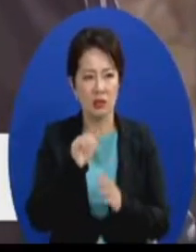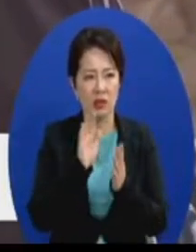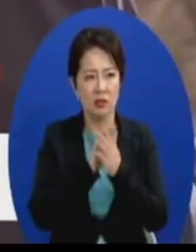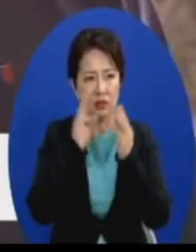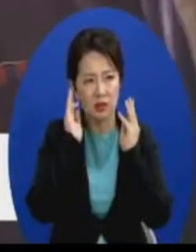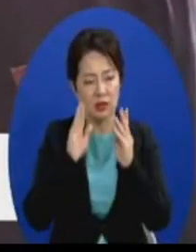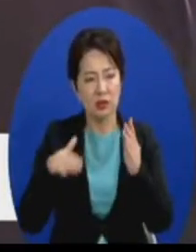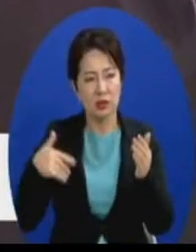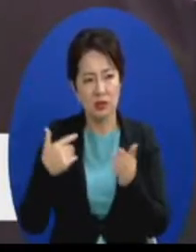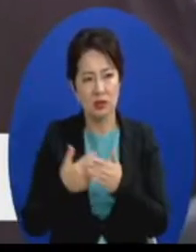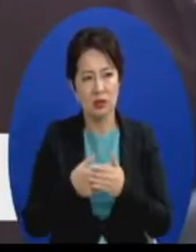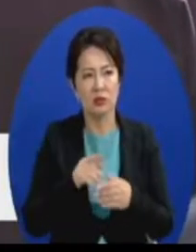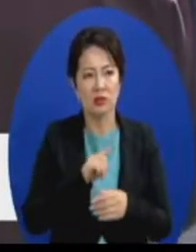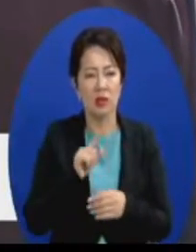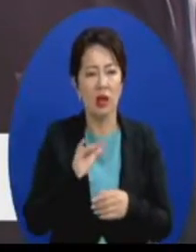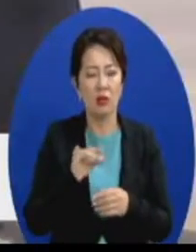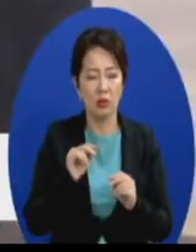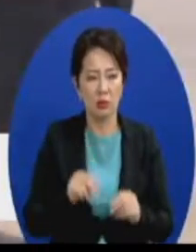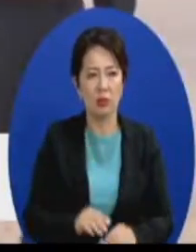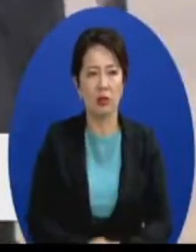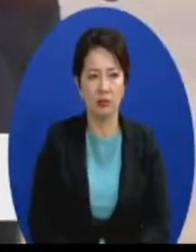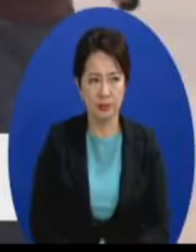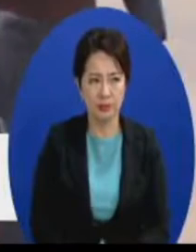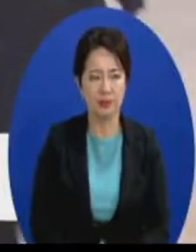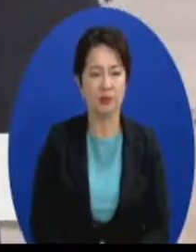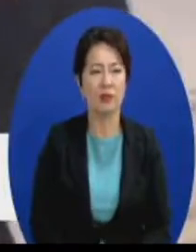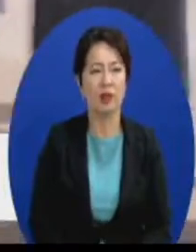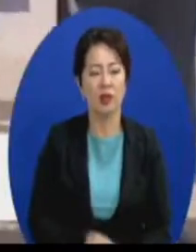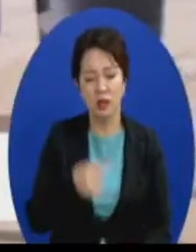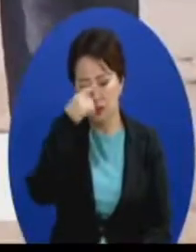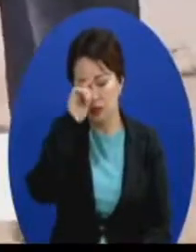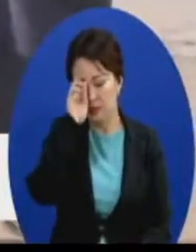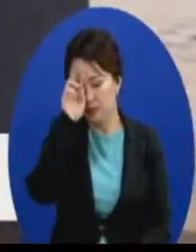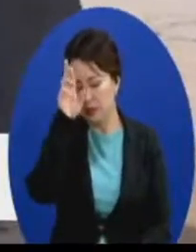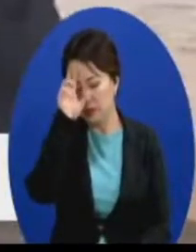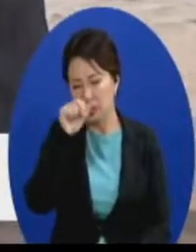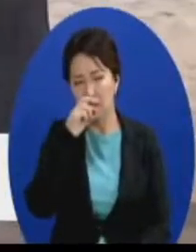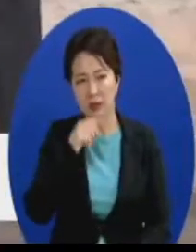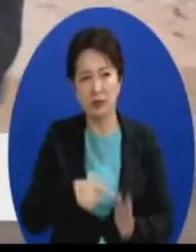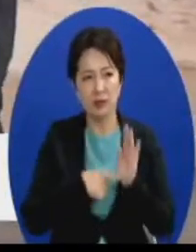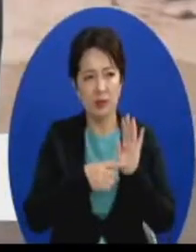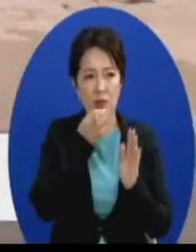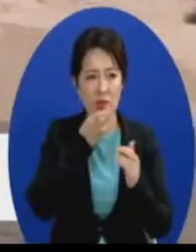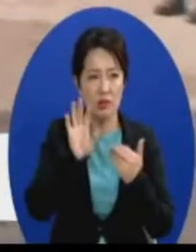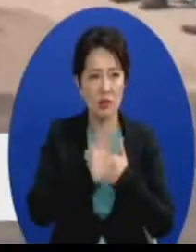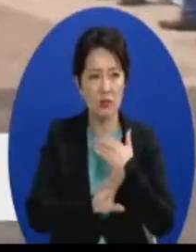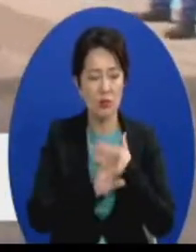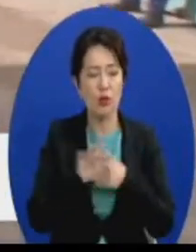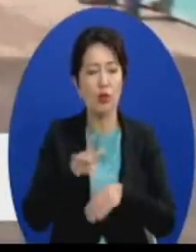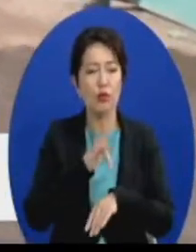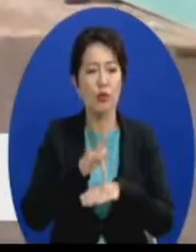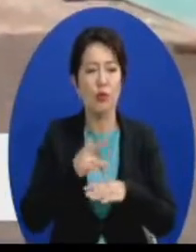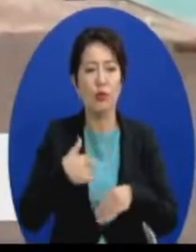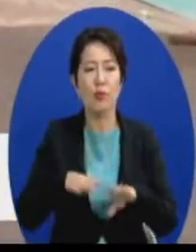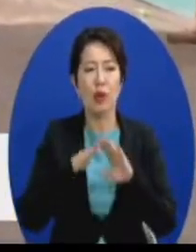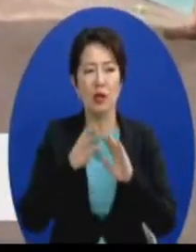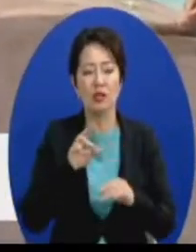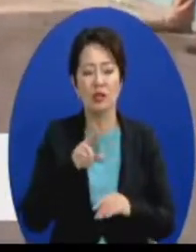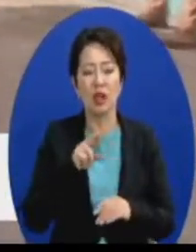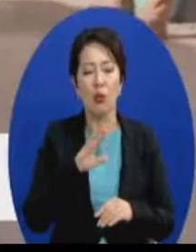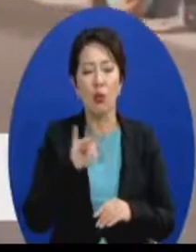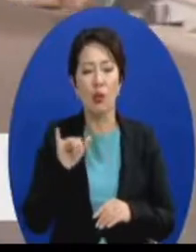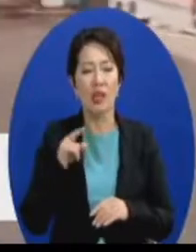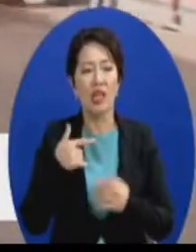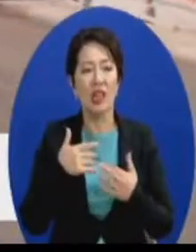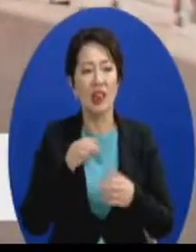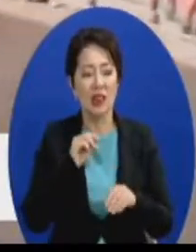давхар шийдэд явбал бас нэг тодорхой загвар байна. 2.1 Эрүүл мэндийн яамнаас хөдөө орон нутагт ийм урьдчилан сэргийлэх төвийг байгуулж явуулын лаборатори ажиллуулахар зорж